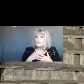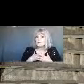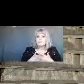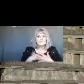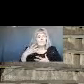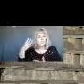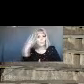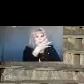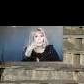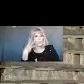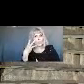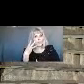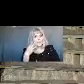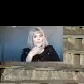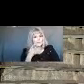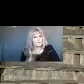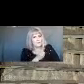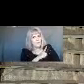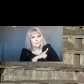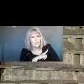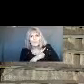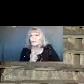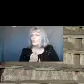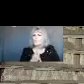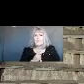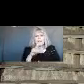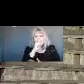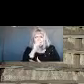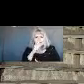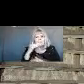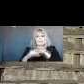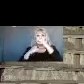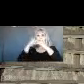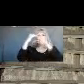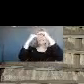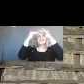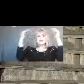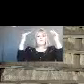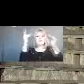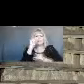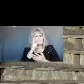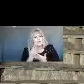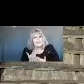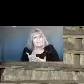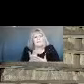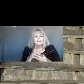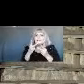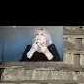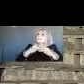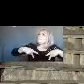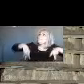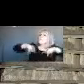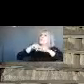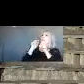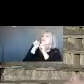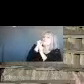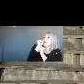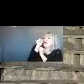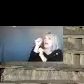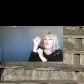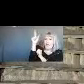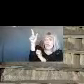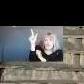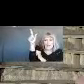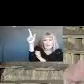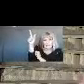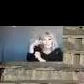vreemd. En dit daag ons uit om bietjie weer te dink oor, wat is die hemel? Waar is die hemel? Die hemel is nie 'n plek ver van hier